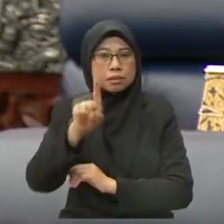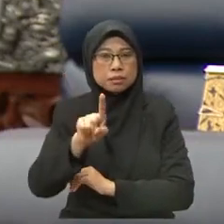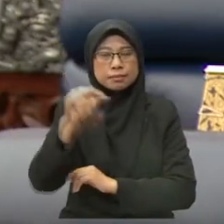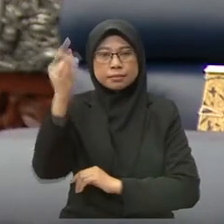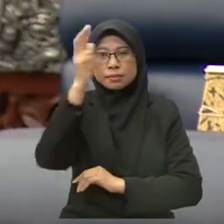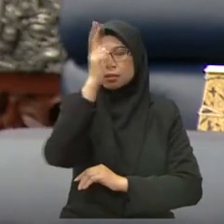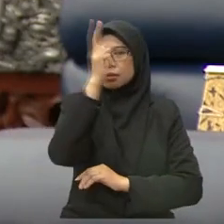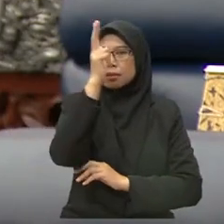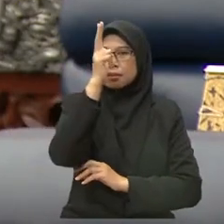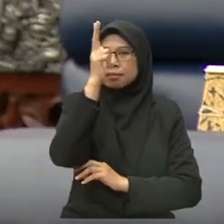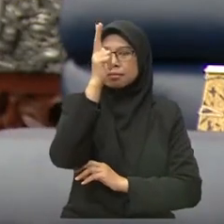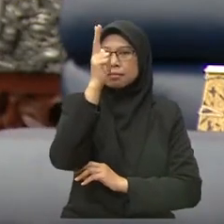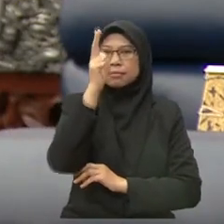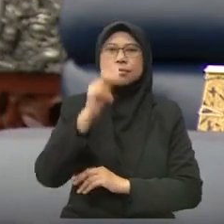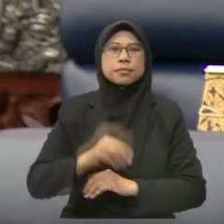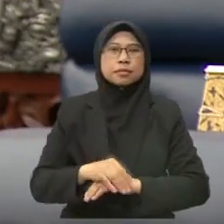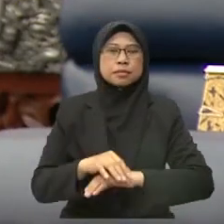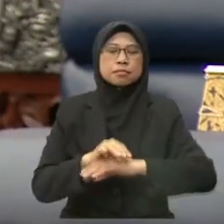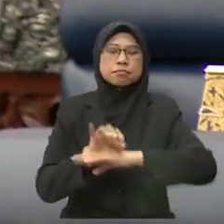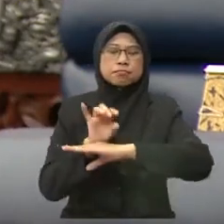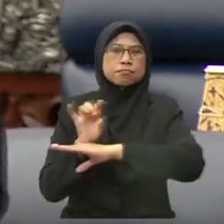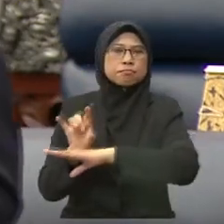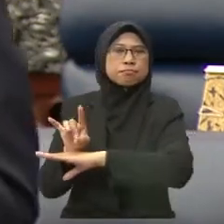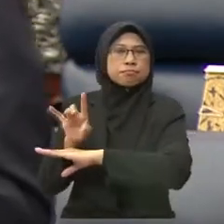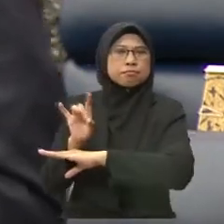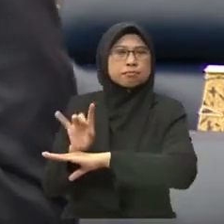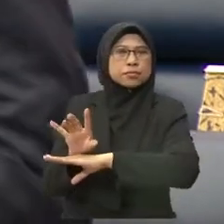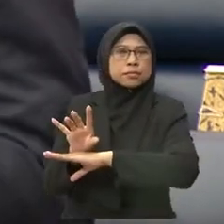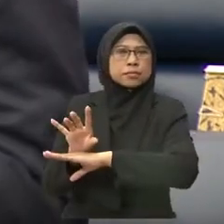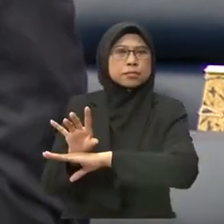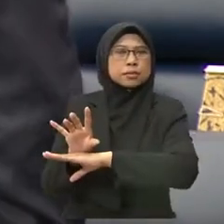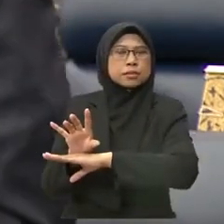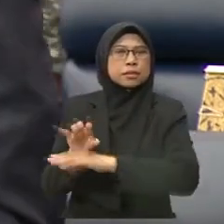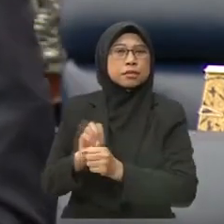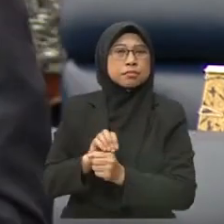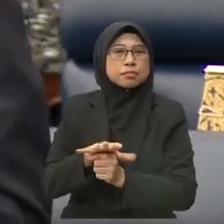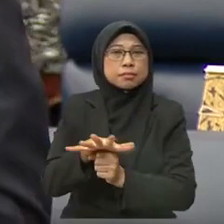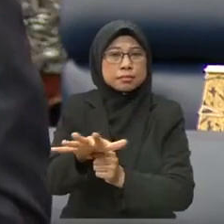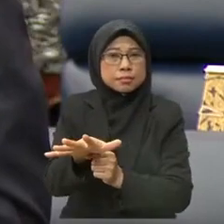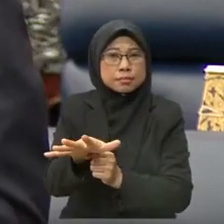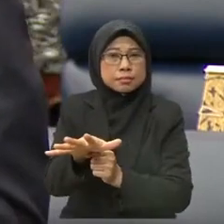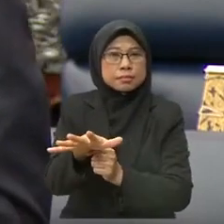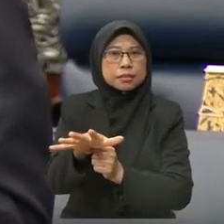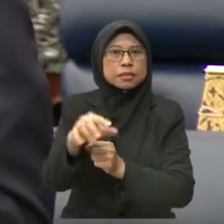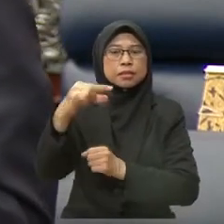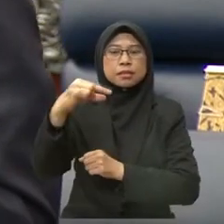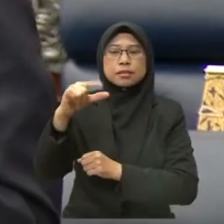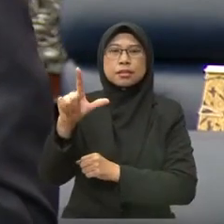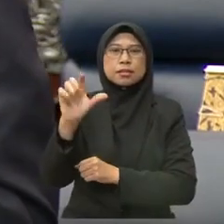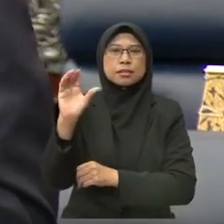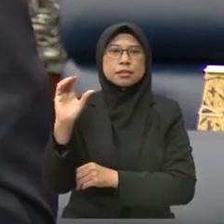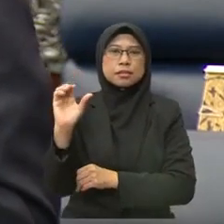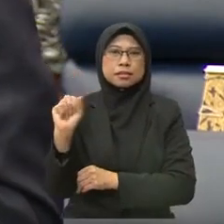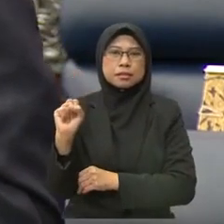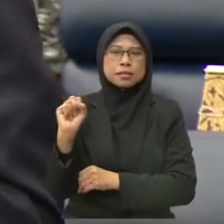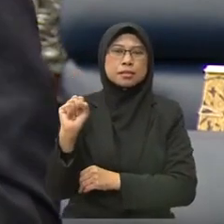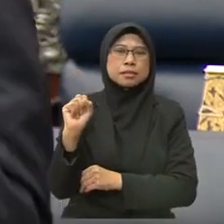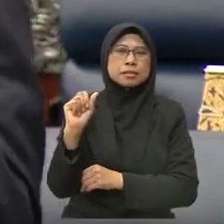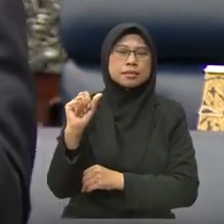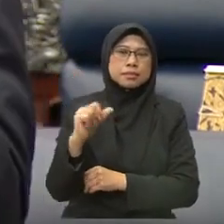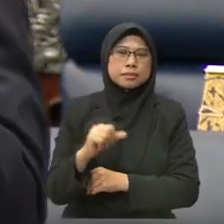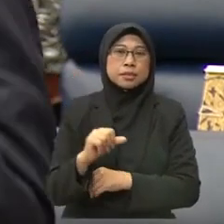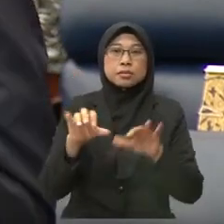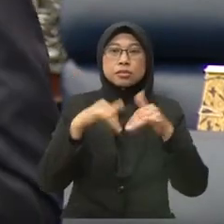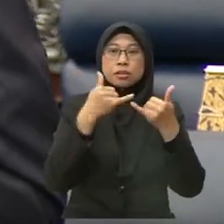kerajaan akan menasihati dan mempengaruhi glc ataupun gllic